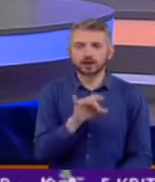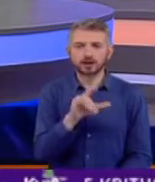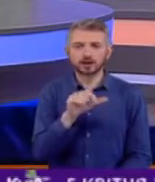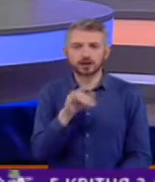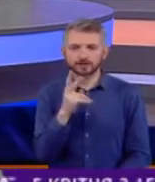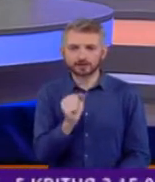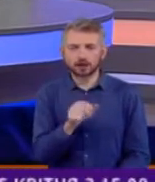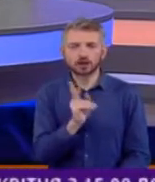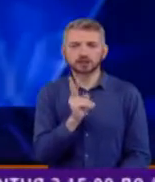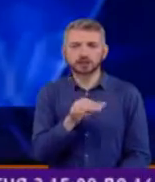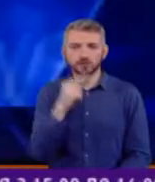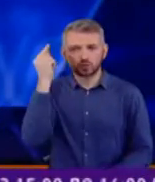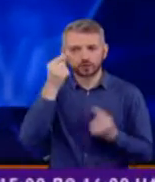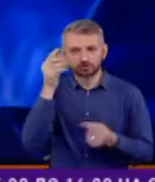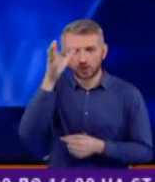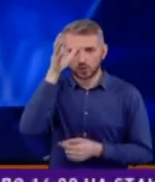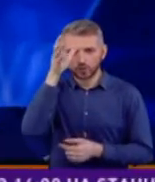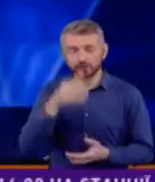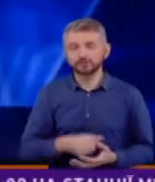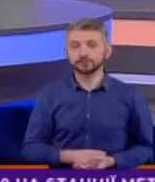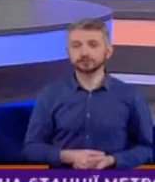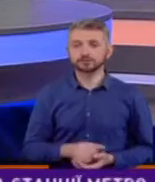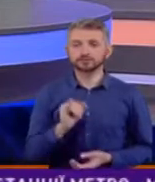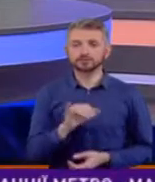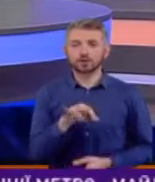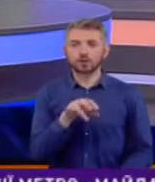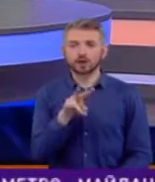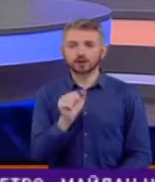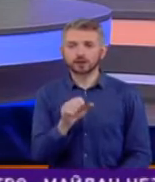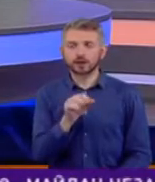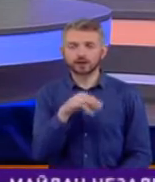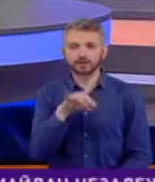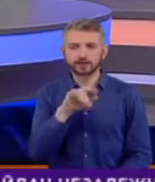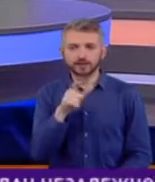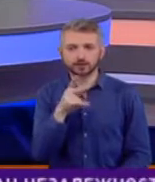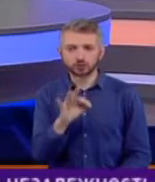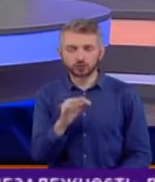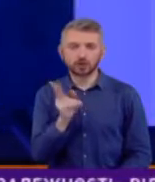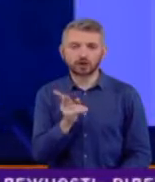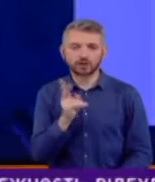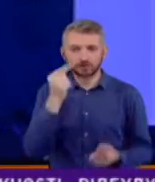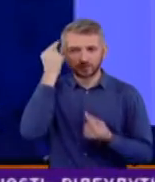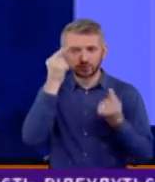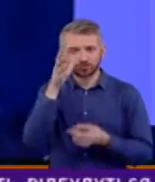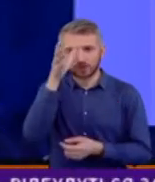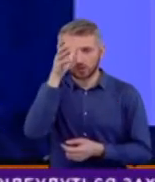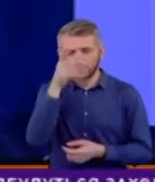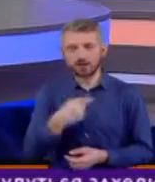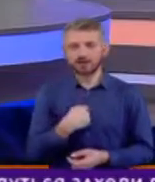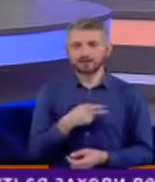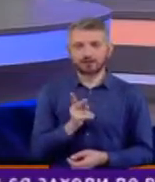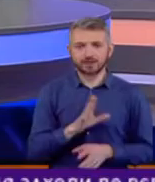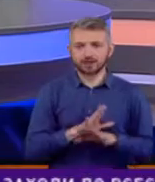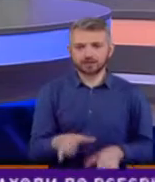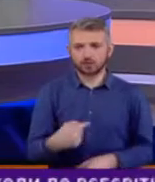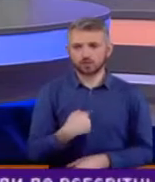кандидата психологічних наук. Добрий вечір. Добрий вечір, пані Олена. І Олена Андрієнка, кандидат психологічних наук. Я не кандидат, в